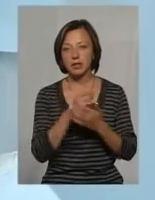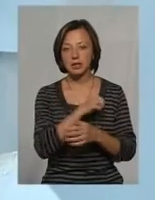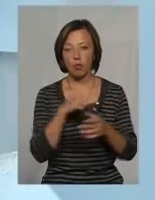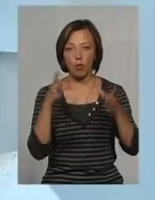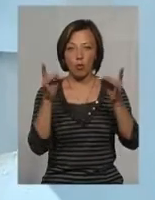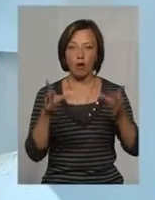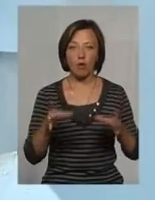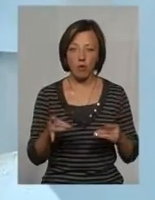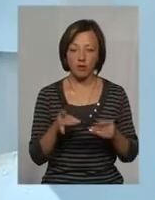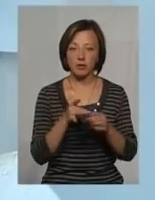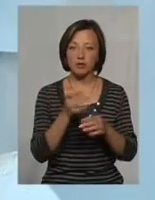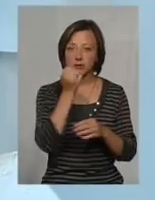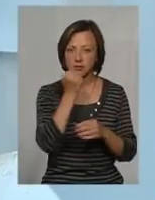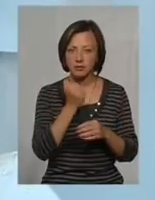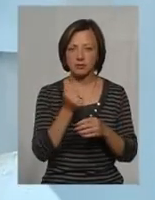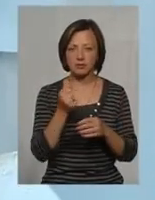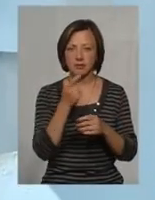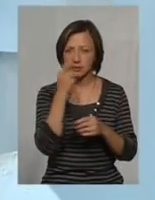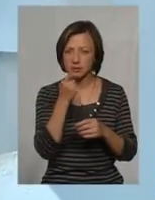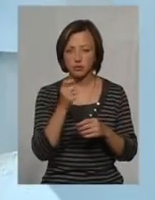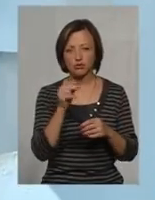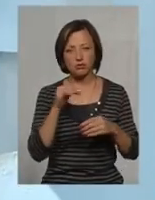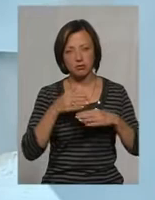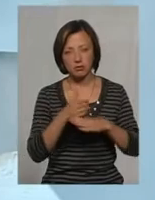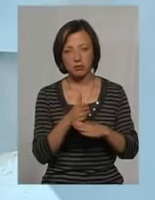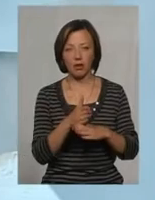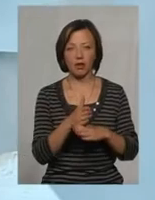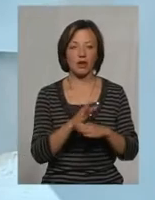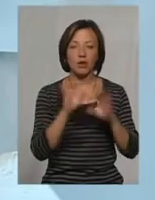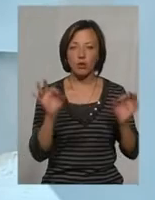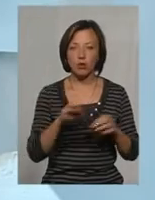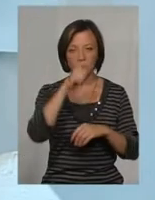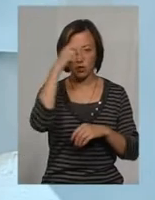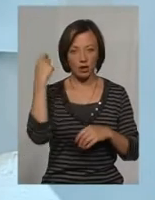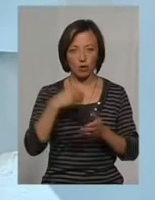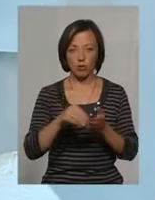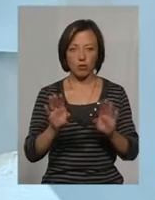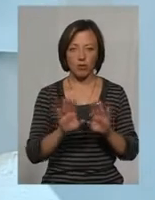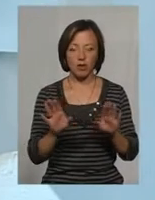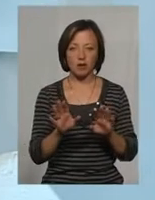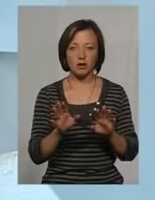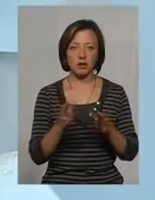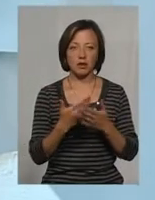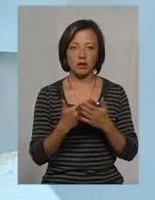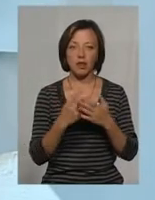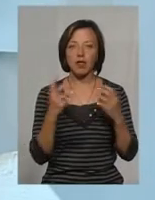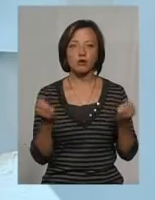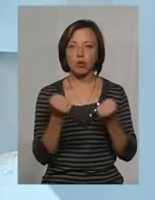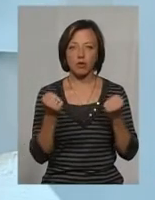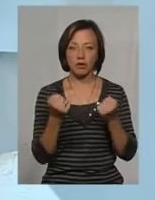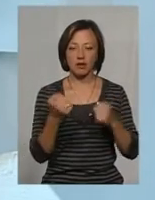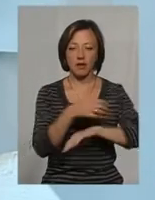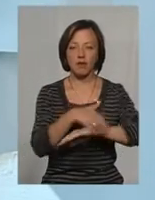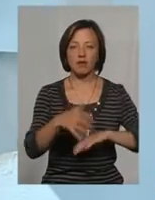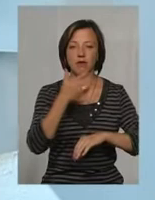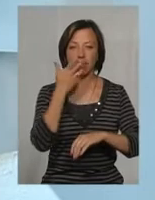упаковку, чи вона цілісна і нецілісна. І ні в якому разі в таку теплу, жарку погоду не купувати ті самі продукти не з холодильної вітрини,